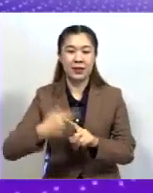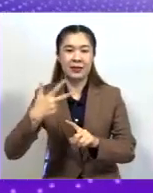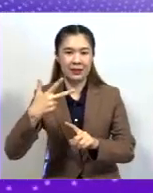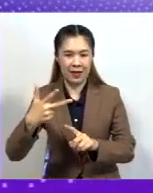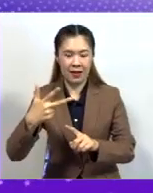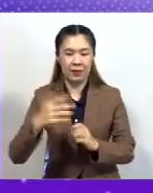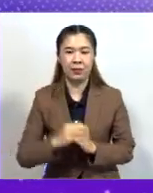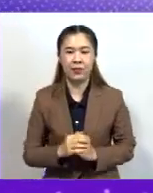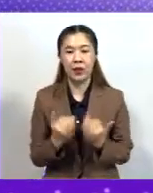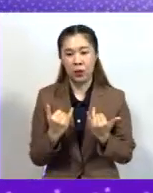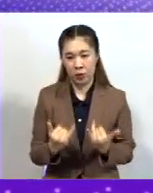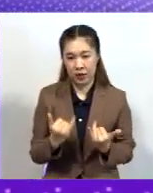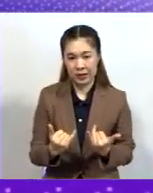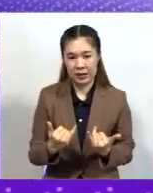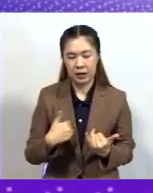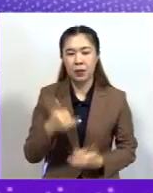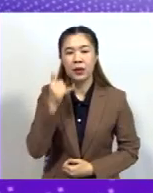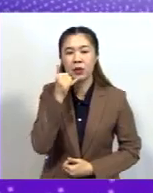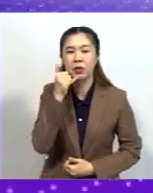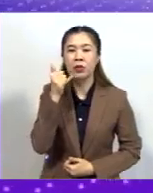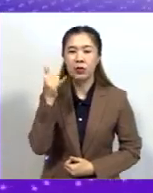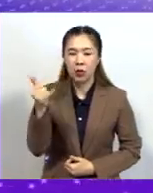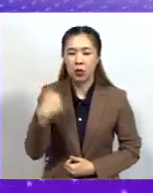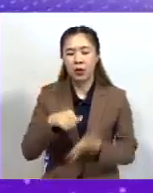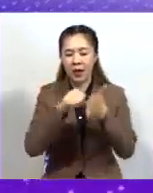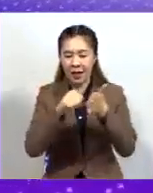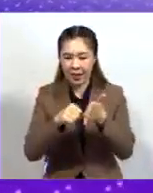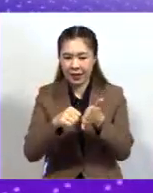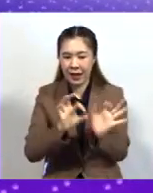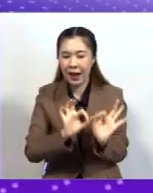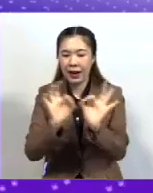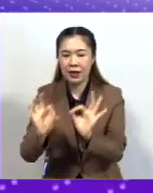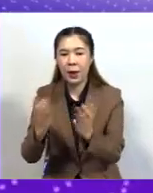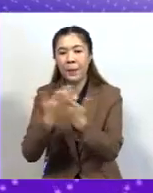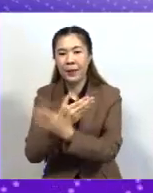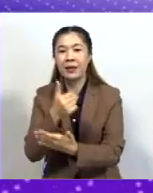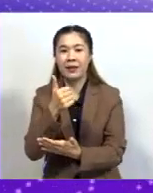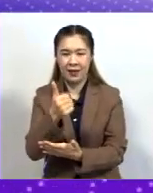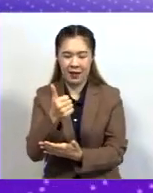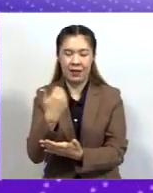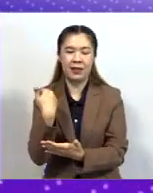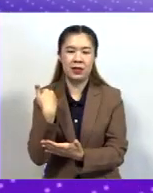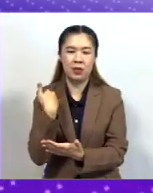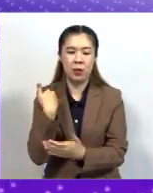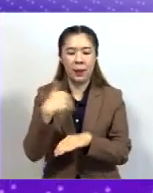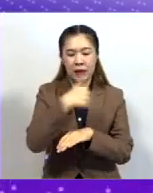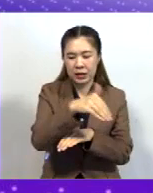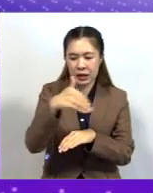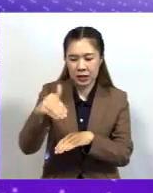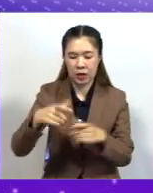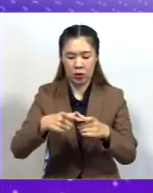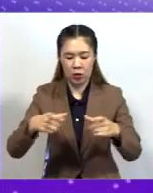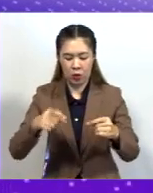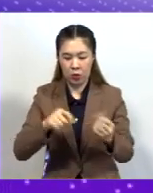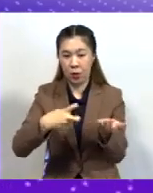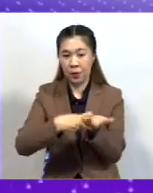คมตั้งแต่วันนี้สามารถติดต่อเรื่องของการเปลี่ยนแปลงการโดยสารได้หรือเปลี่ยนแปลงเส้นทางภายในอายุบัตรโด